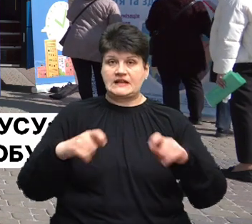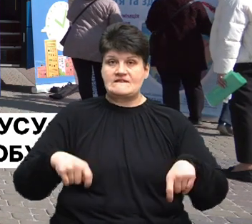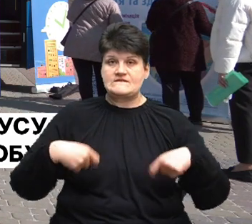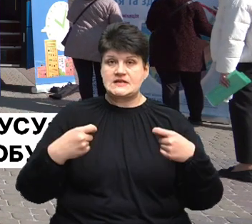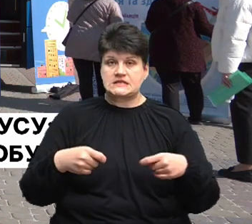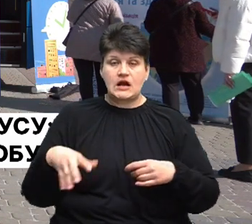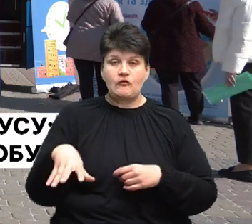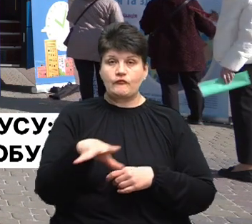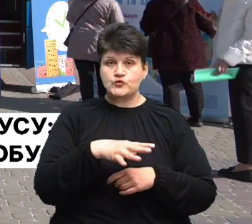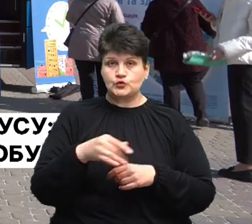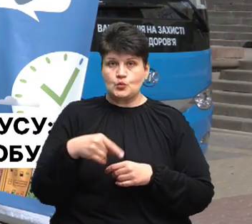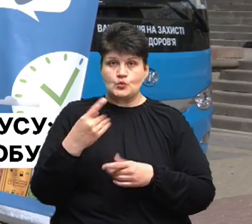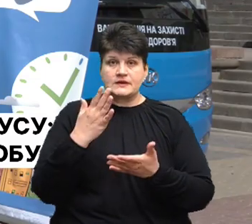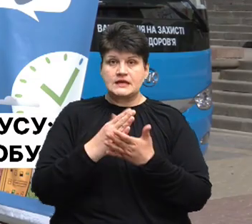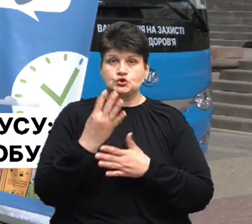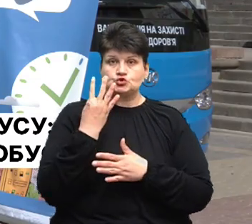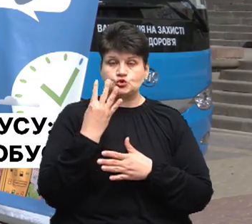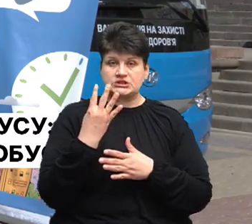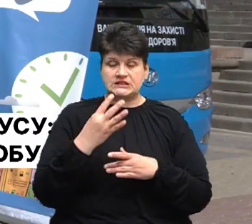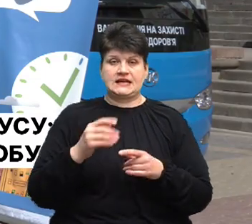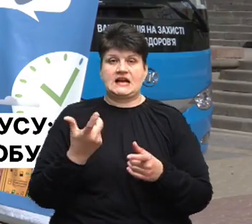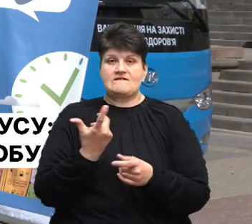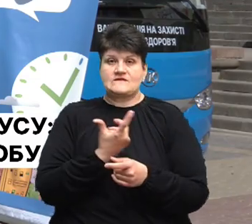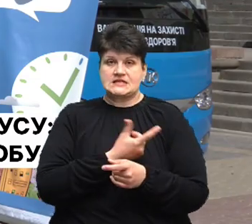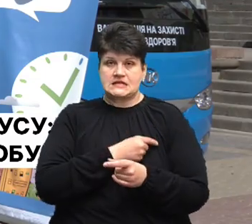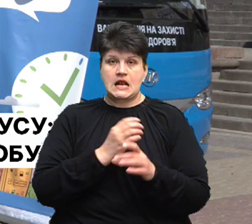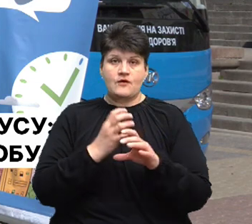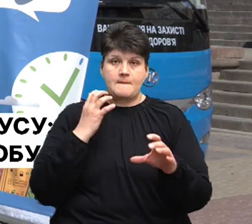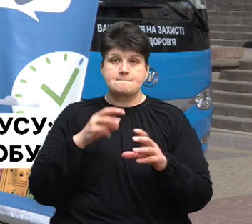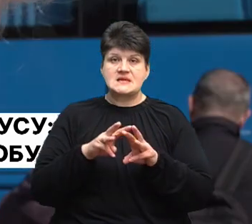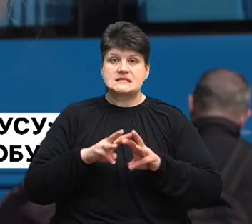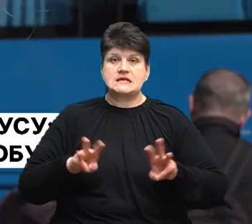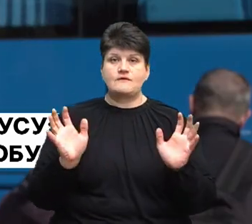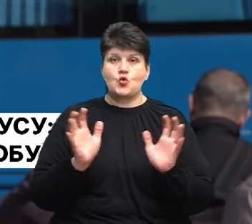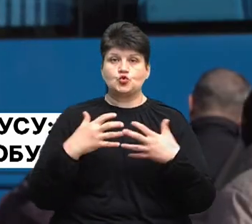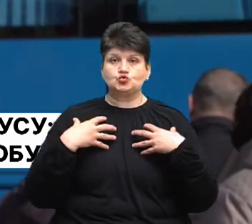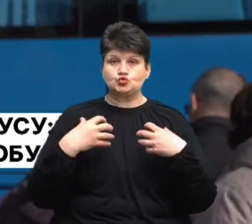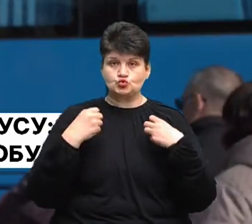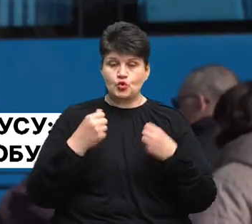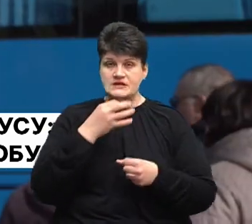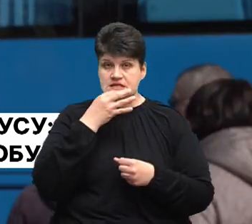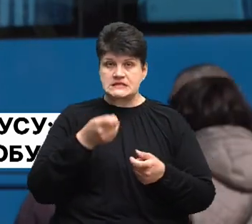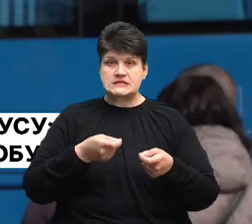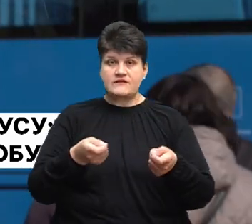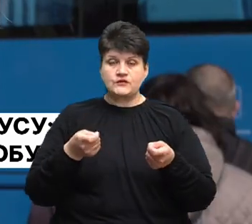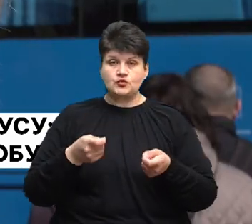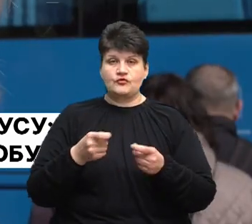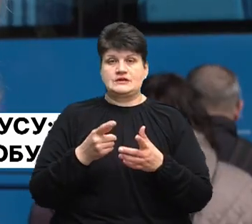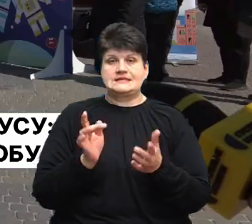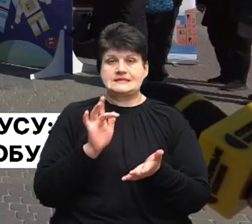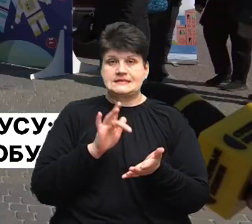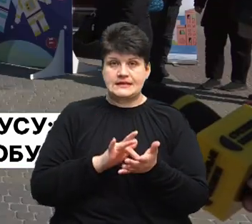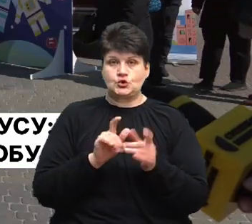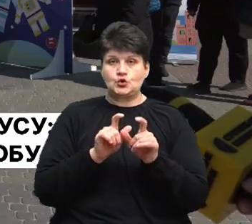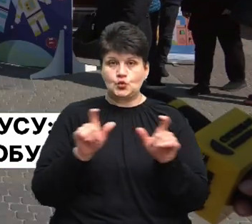Тернопільщині є 4 вакцинальні автобуси від Міністерства охорони здоров'я, розповіла завідувачка відділу Центру контролю хвороб Марія